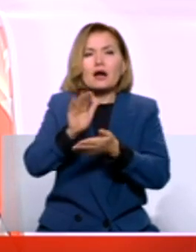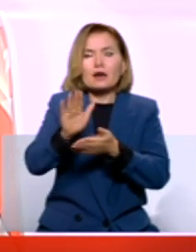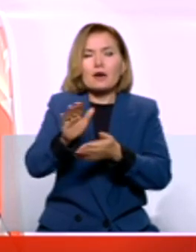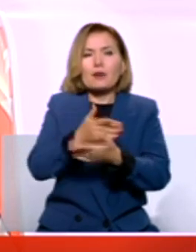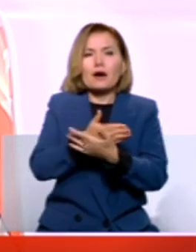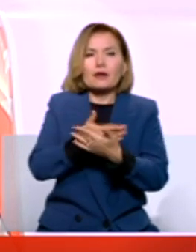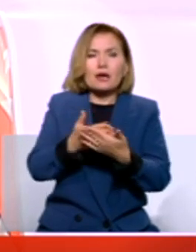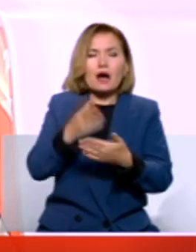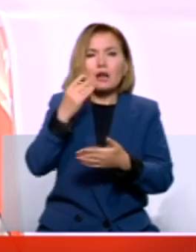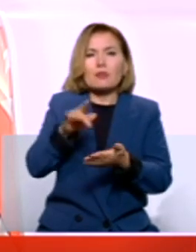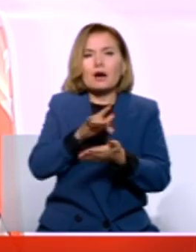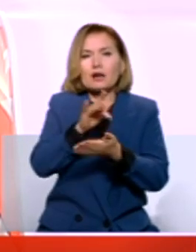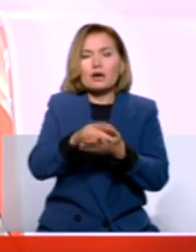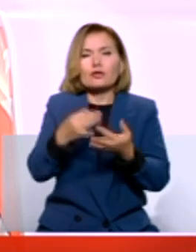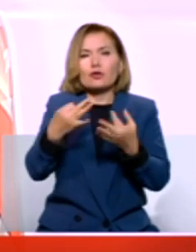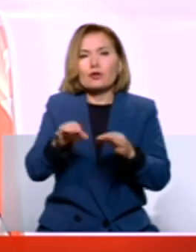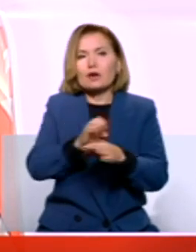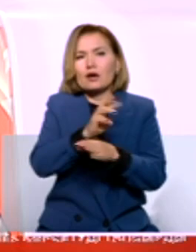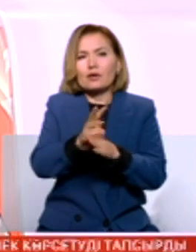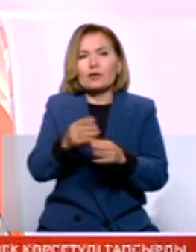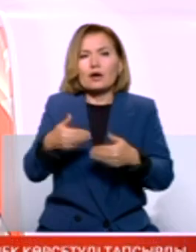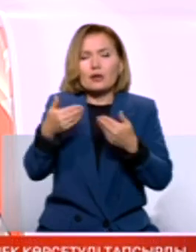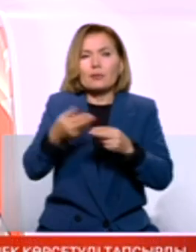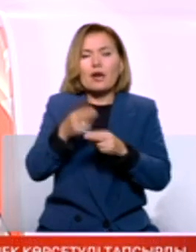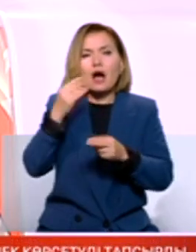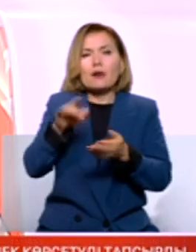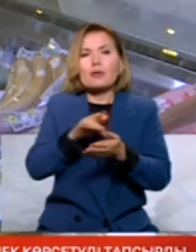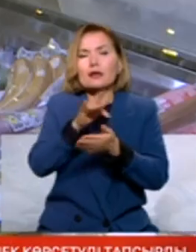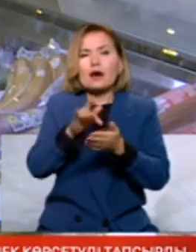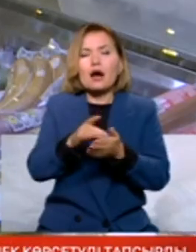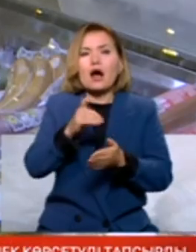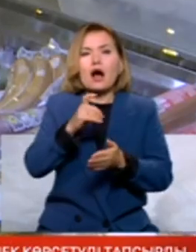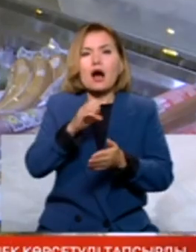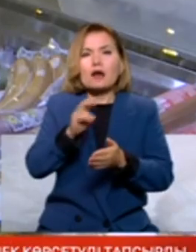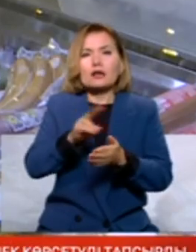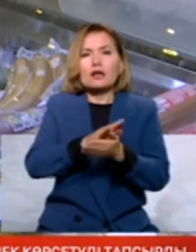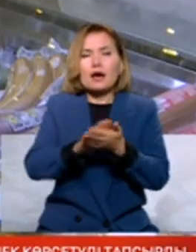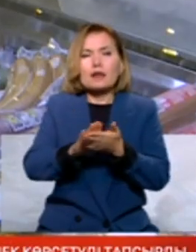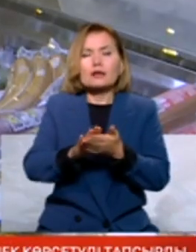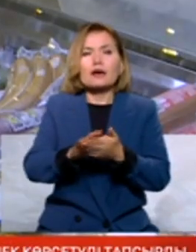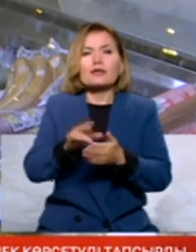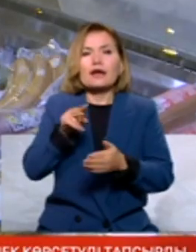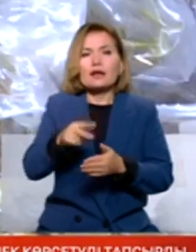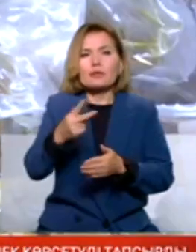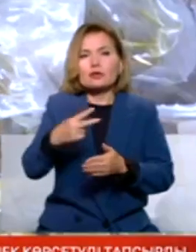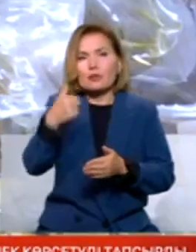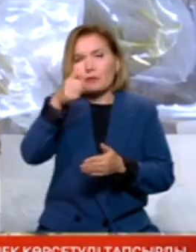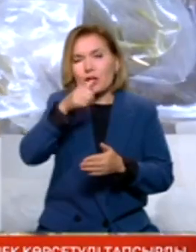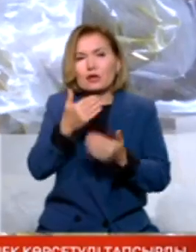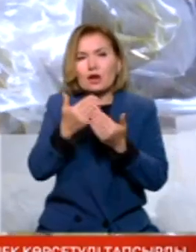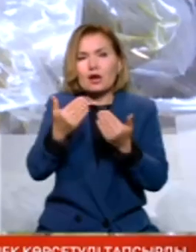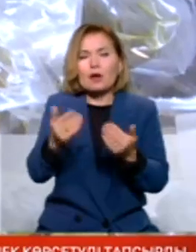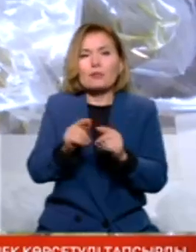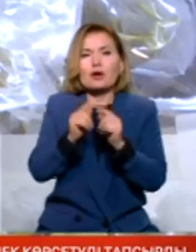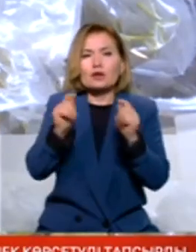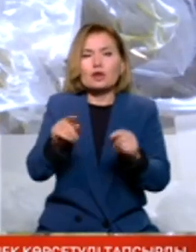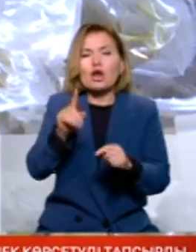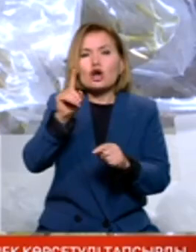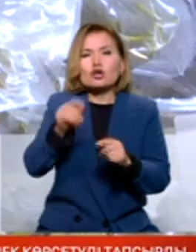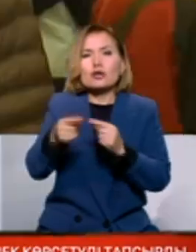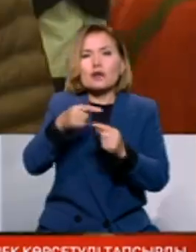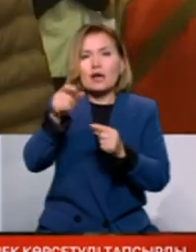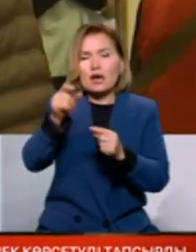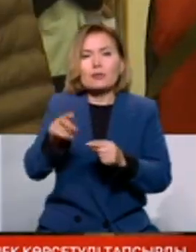өнімдер алматылықтарға қол жетімді бағамен ұсынылды. Алматыда халал экспо 2023 халықаралық жәрмеңкесі өтіп, 100-ден астам